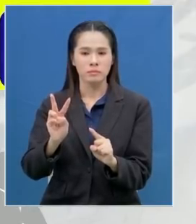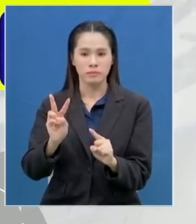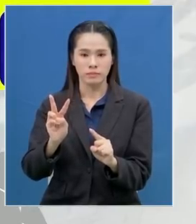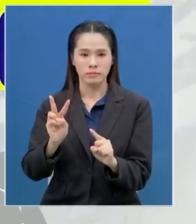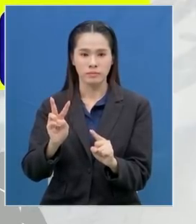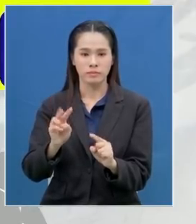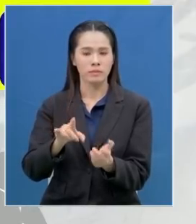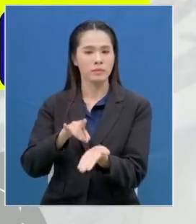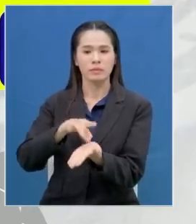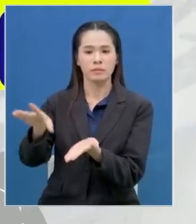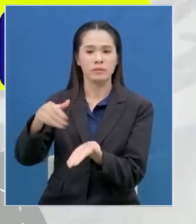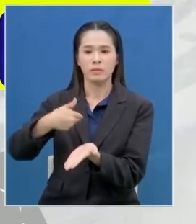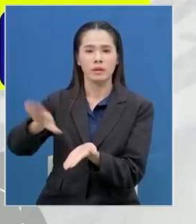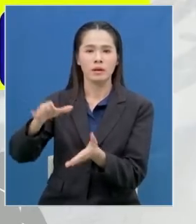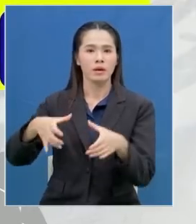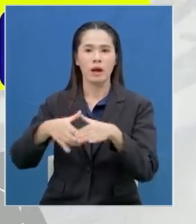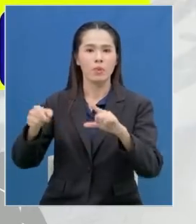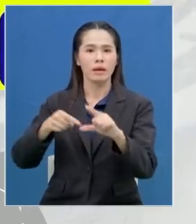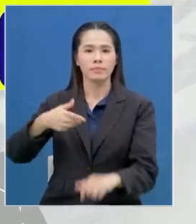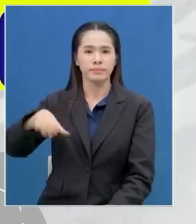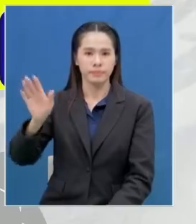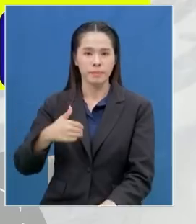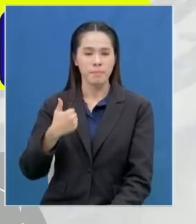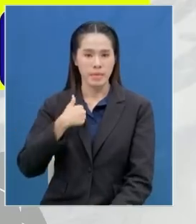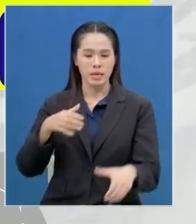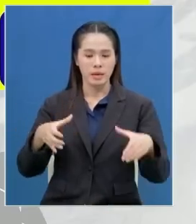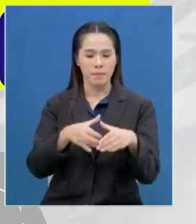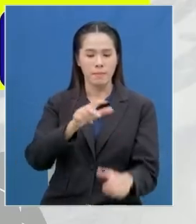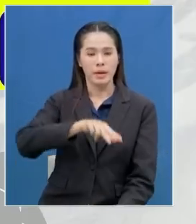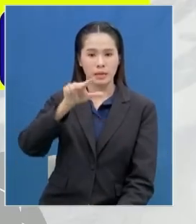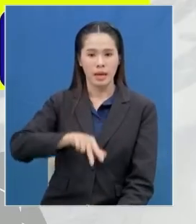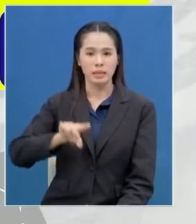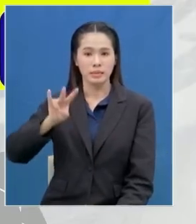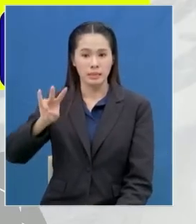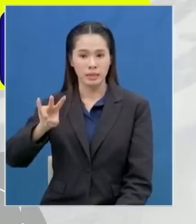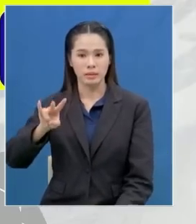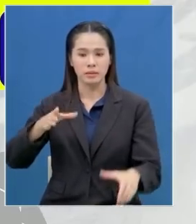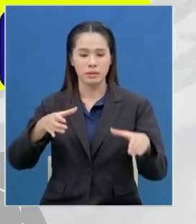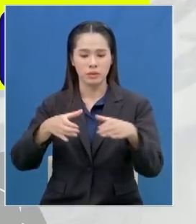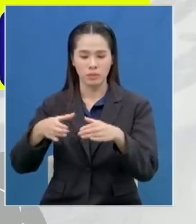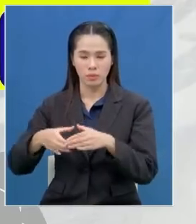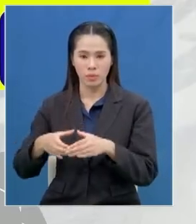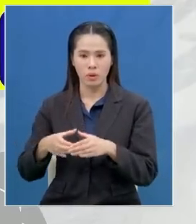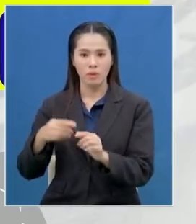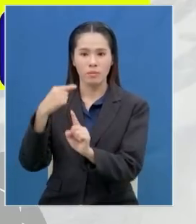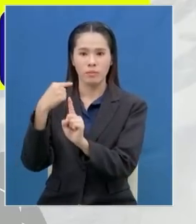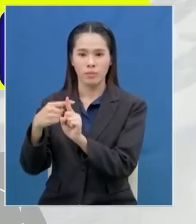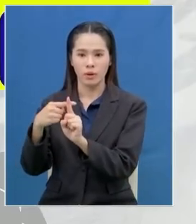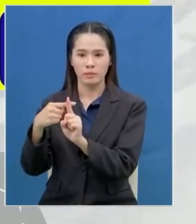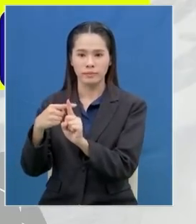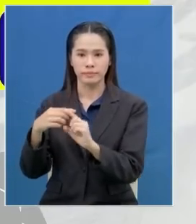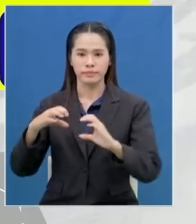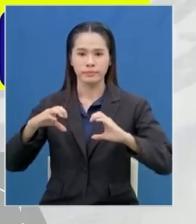ดีดพักก้าวไกลออกมีเพื่อไทย 7พรรคร่วมนะแล้วก็ไปบวกกับ